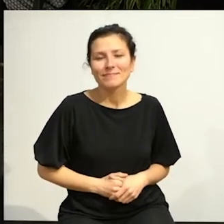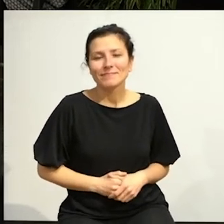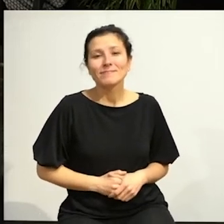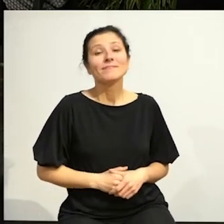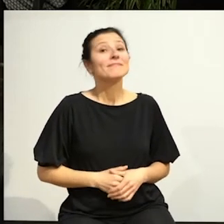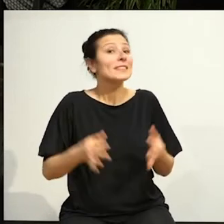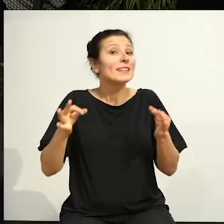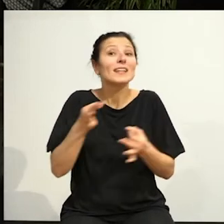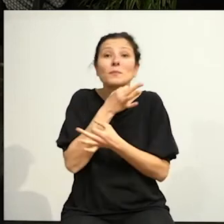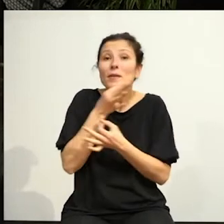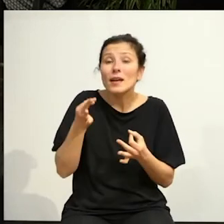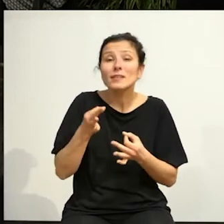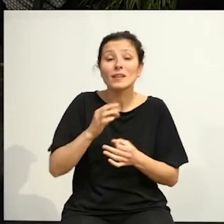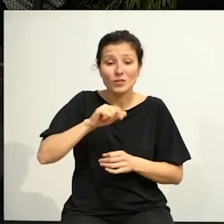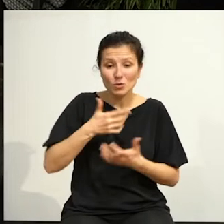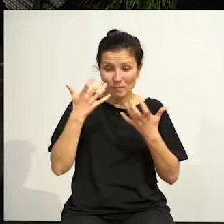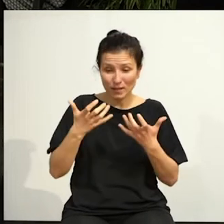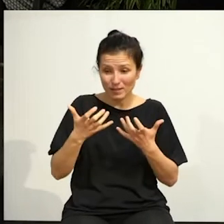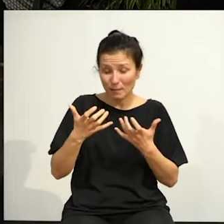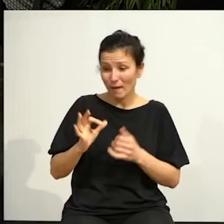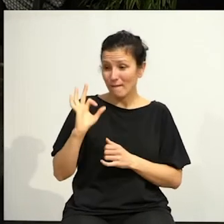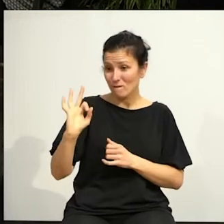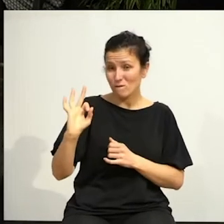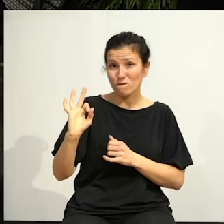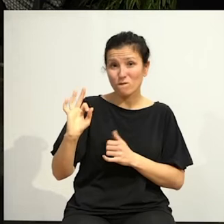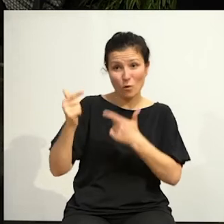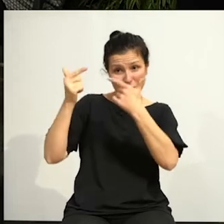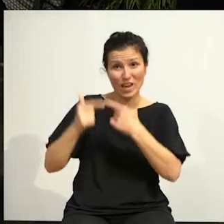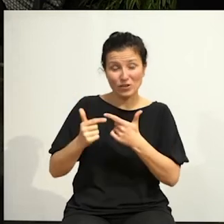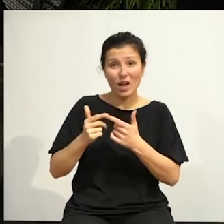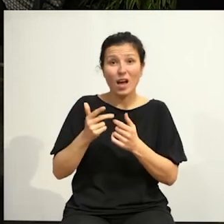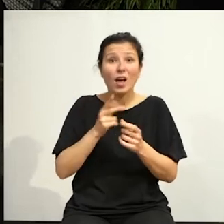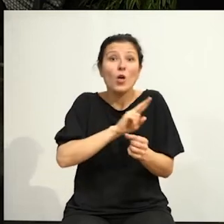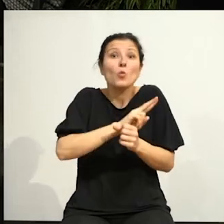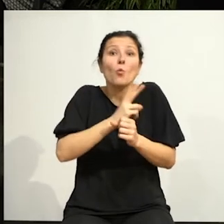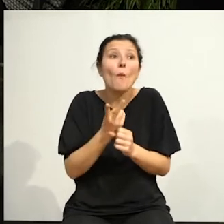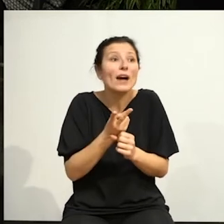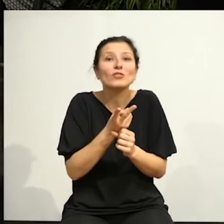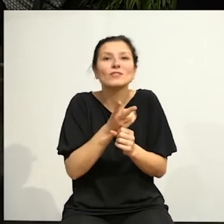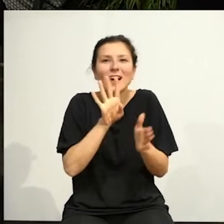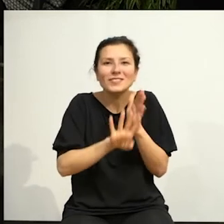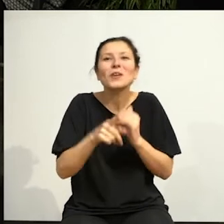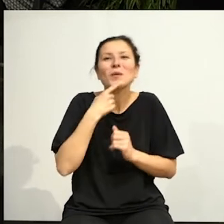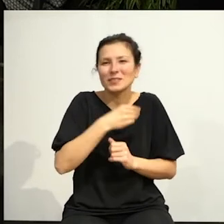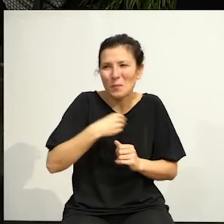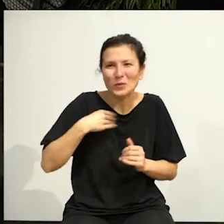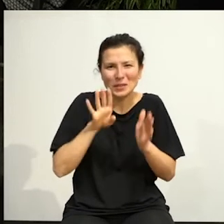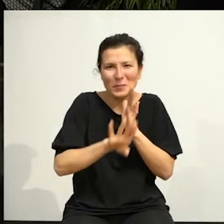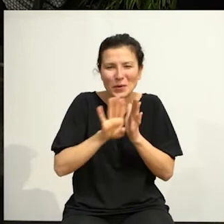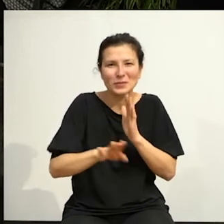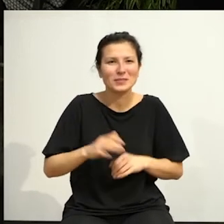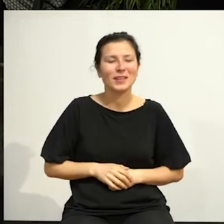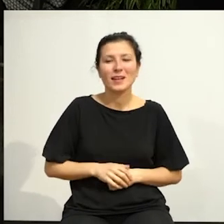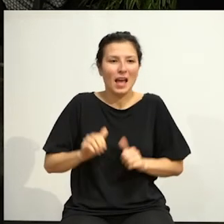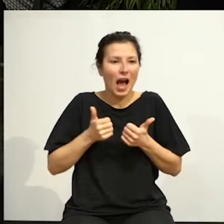I teraz pytanie, czy my chcemy przetłumaczyć i iść z Norwidem, powiedzmy, do szkół, tak? Czy by on był